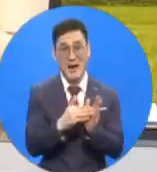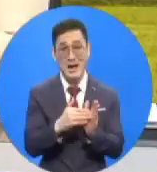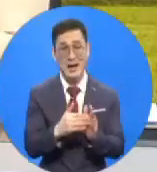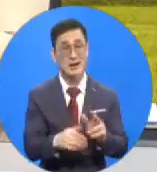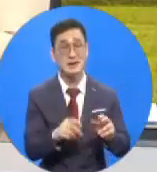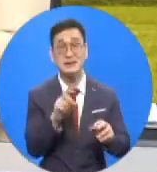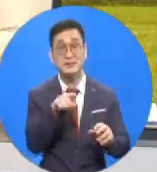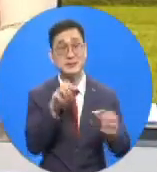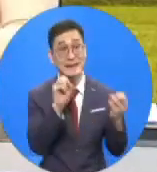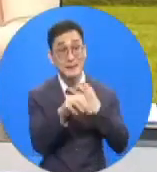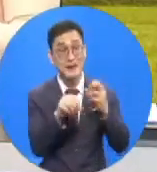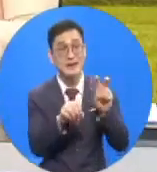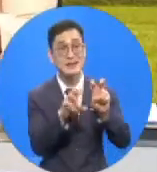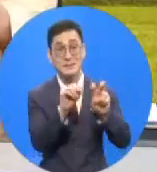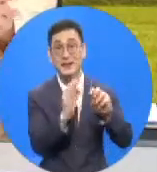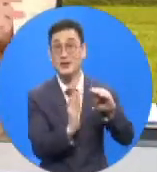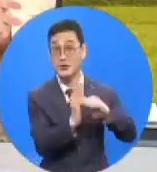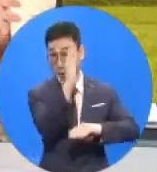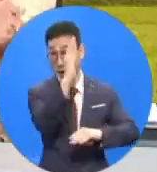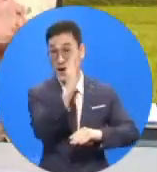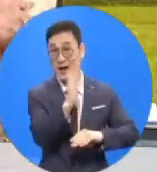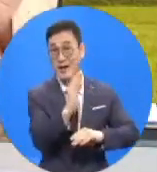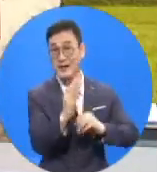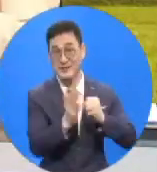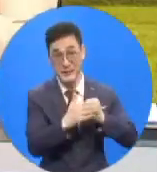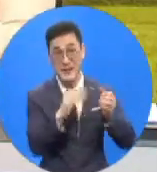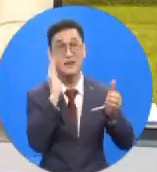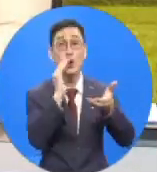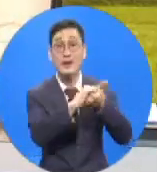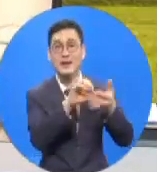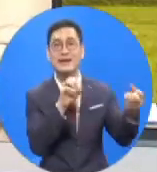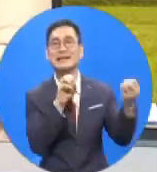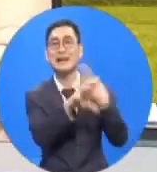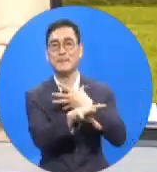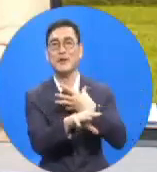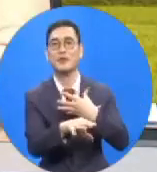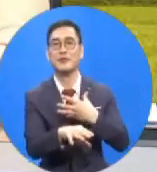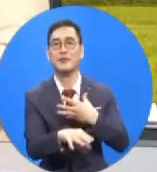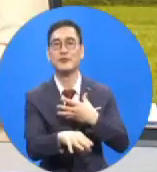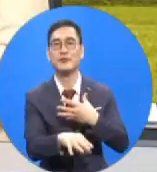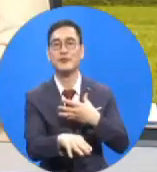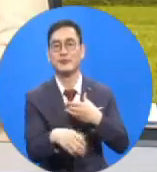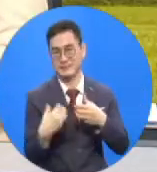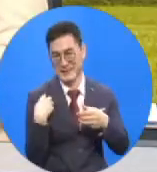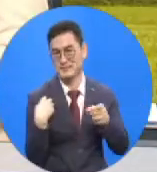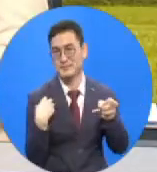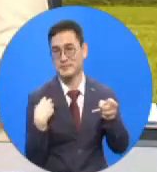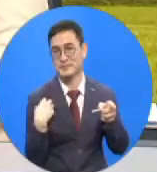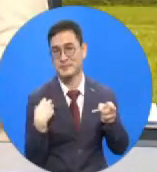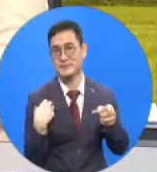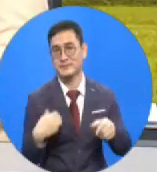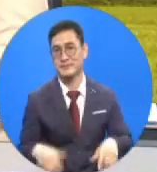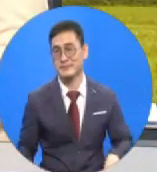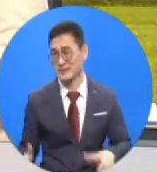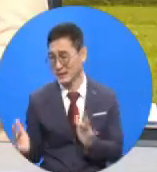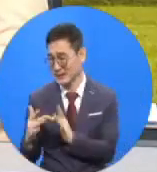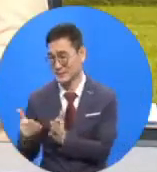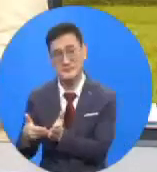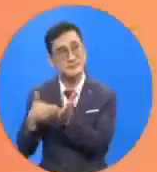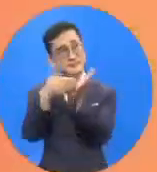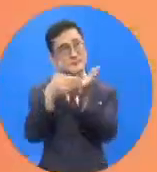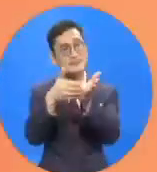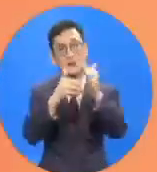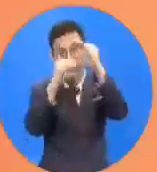명 1회 괜찮았습니다 뭐 이러면 다음 달 초에 뭐 답변을 하겠다 는 얘기가 있는데 우선 대답을 할 수 있을까요 자의